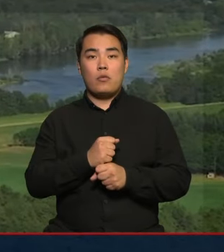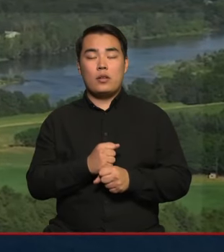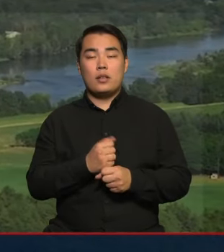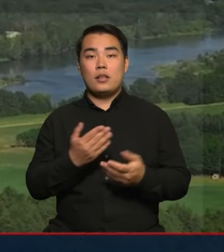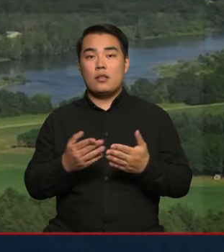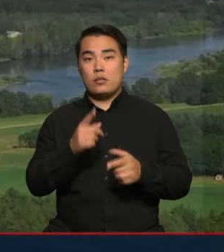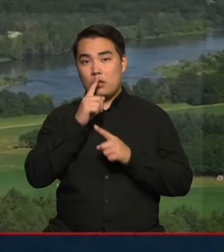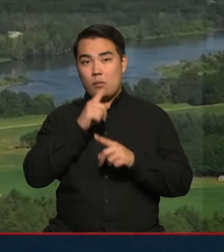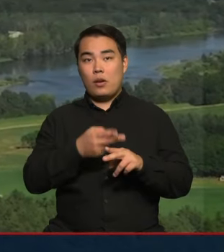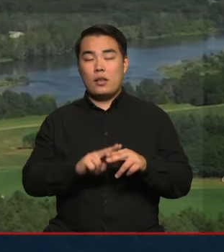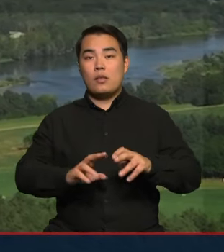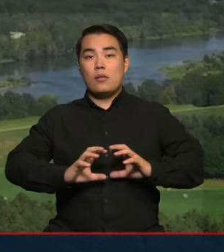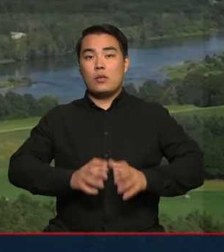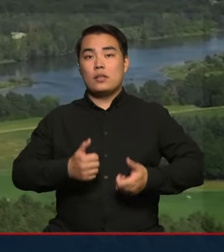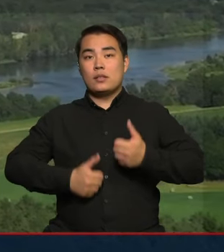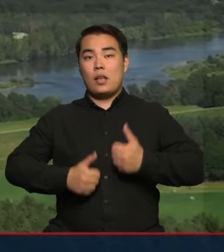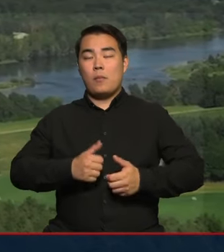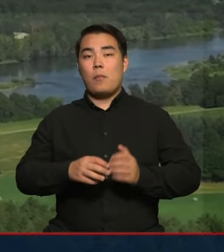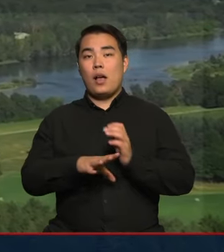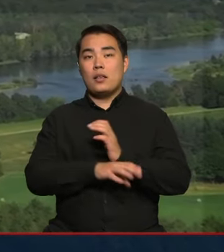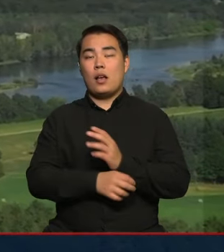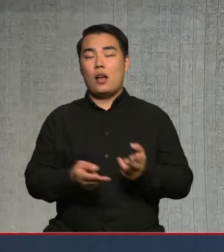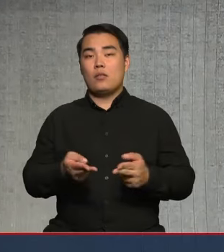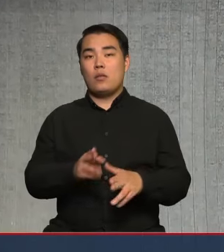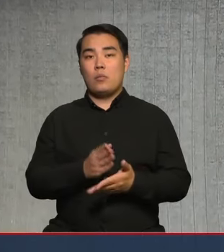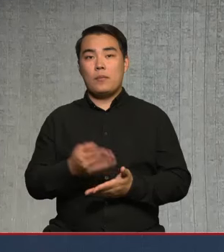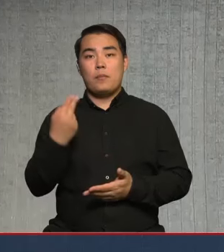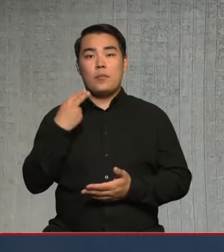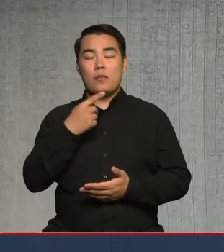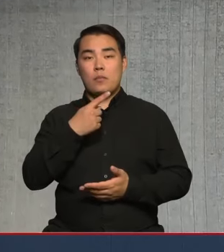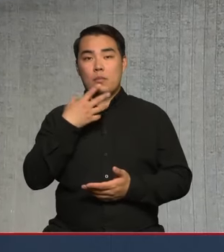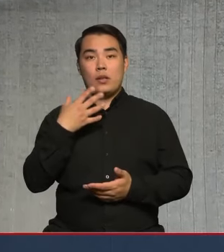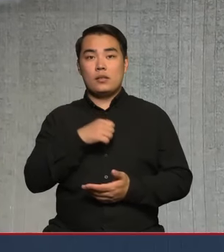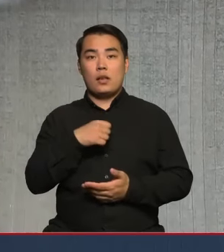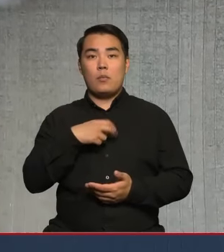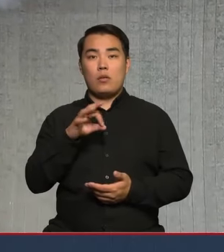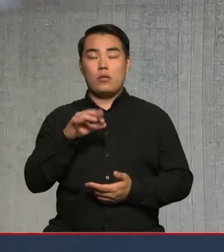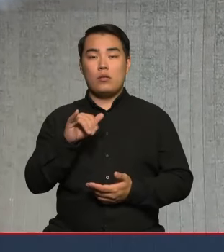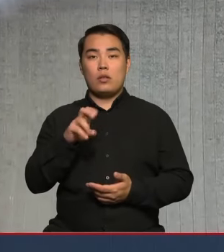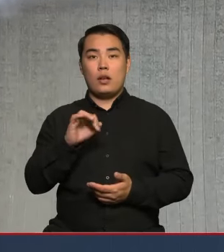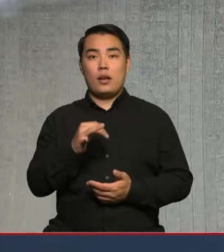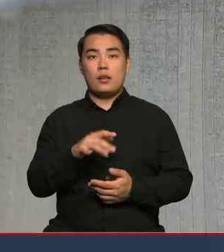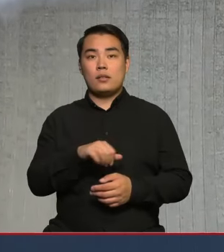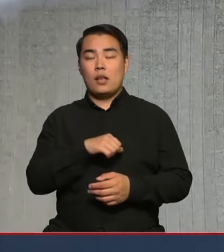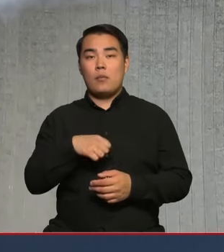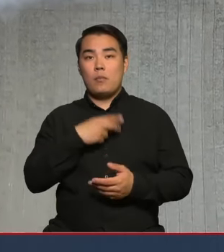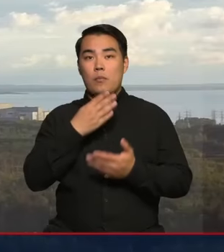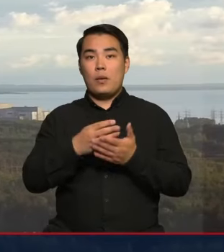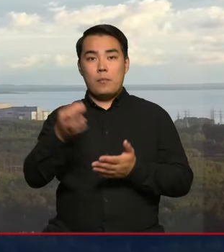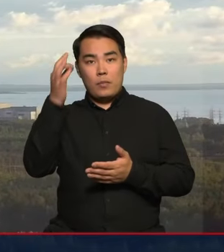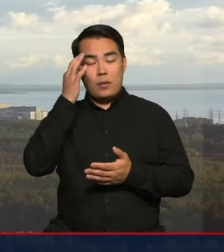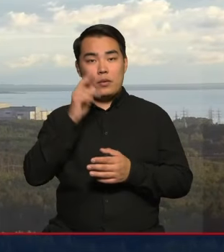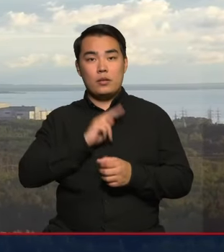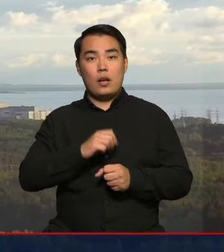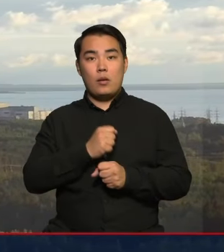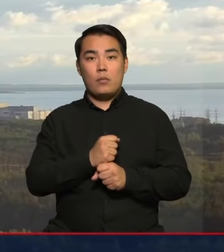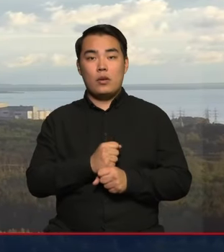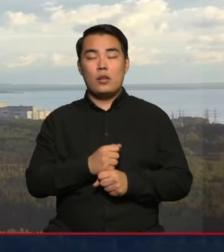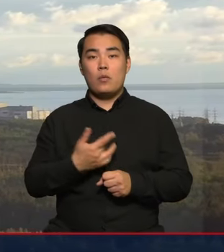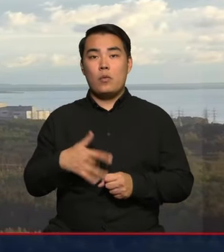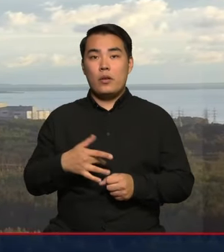Әйтпесе әлемдік бәсекеде көш соңында қаламыз. Президент өткен кезеңге ұдайы қайырылып, өкінішті еске алудың өзгеге өкпе